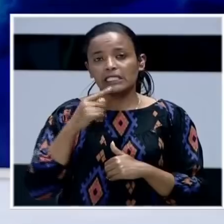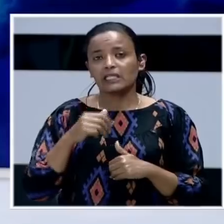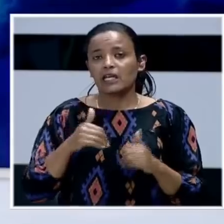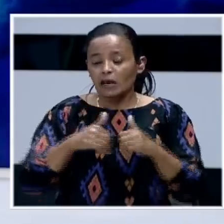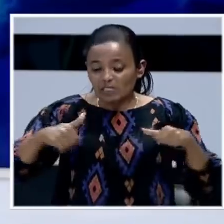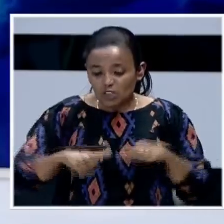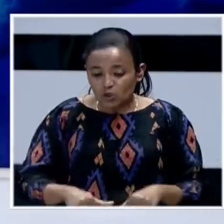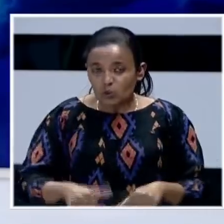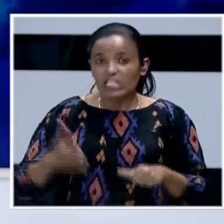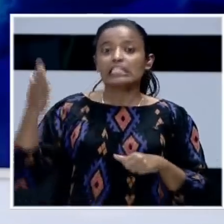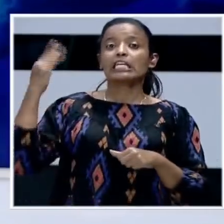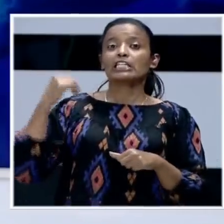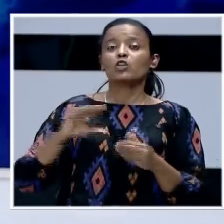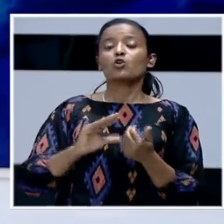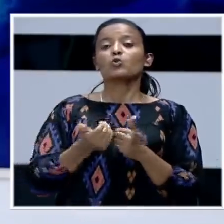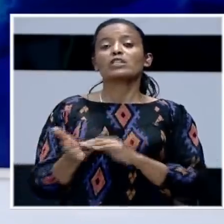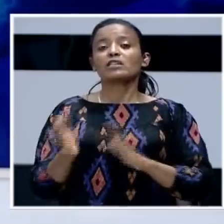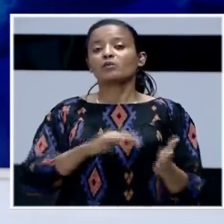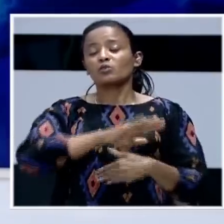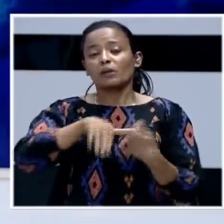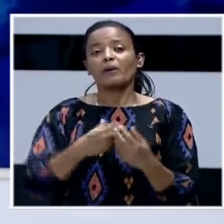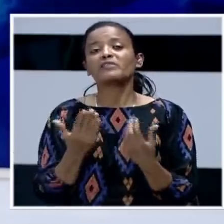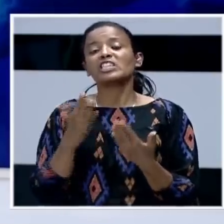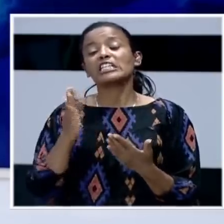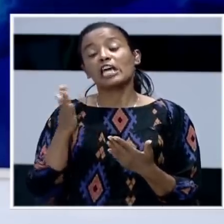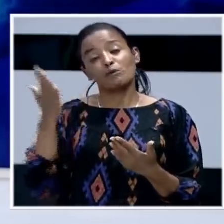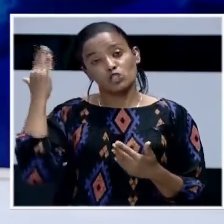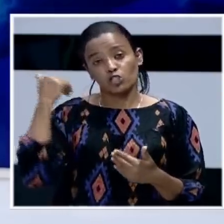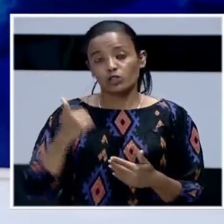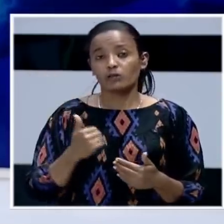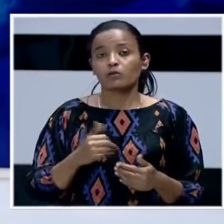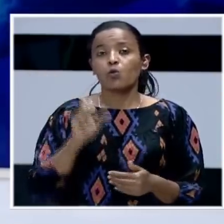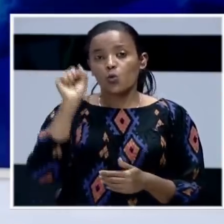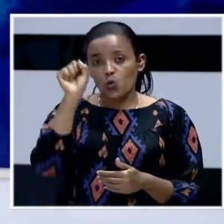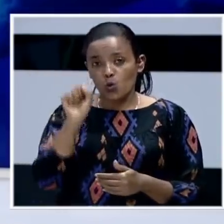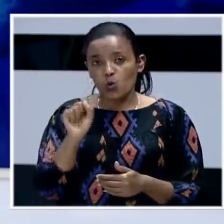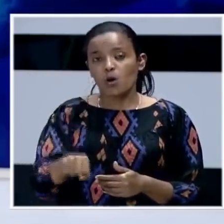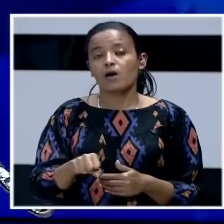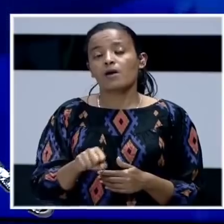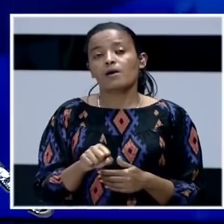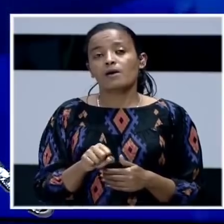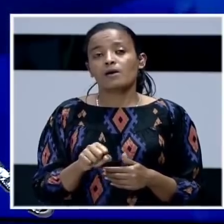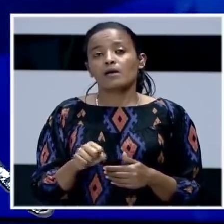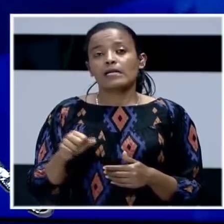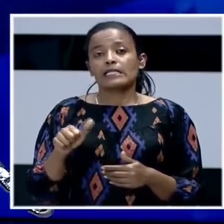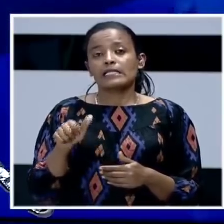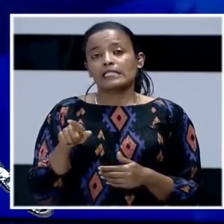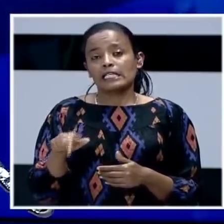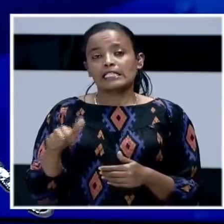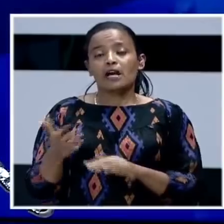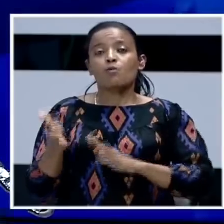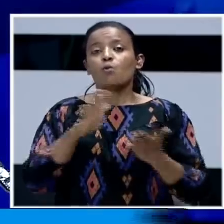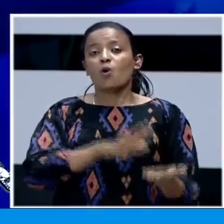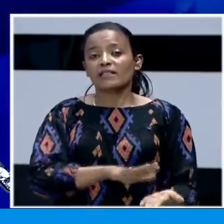الشابر يانيرا خونتات امو تابحا فشات اي مثل نيرو وات نايزا